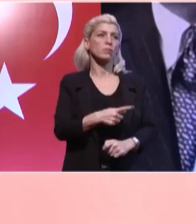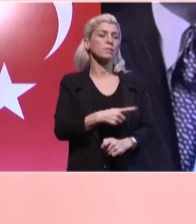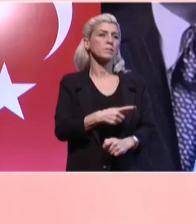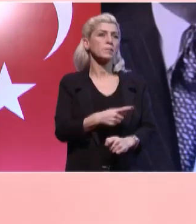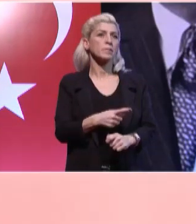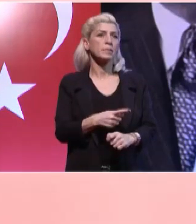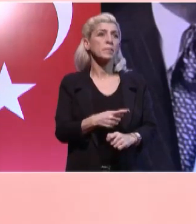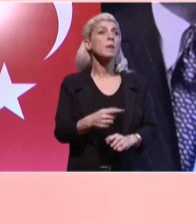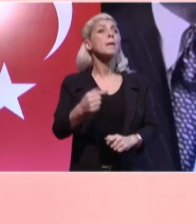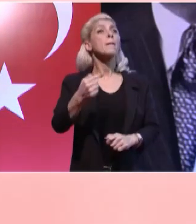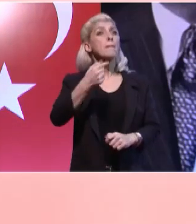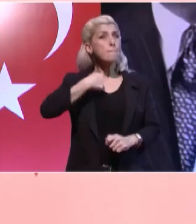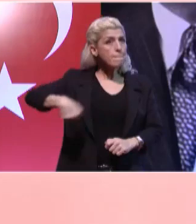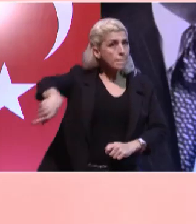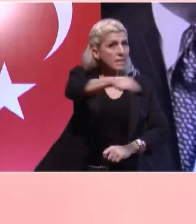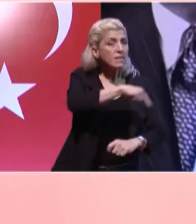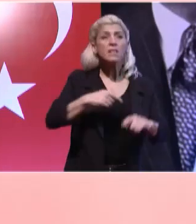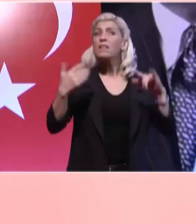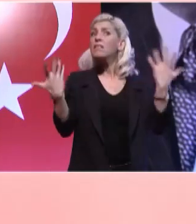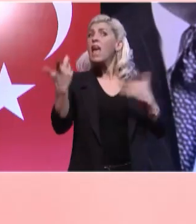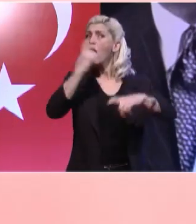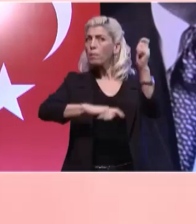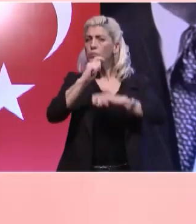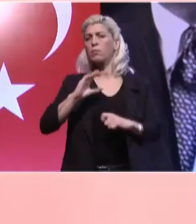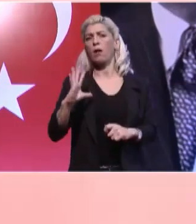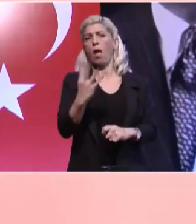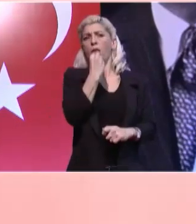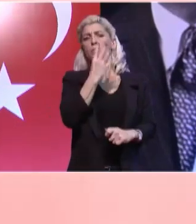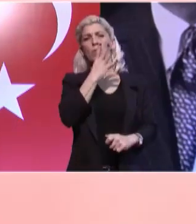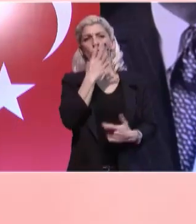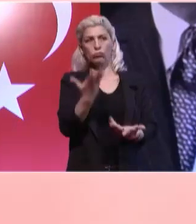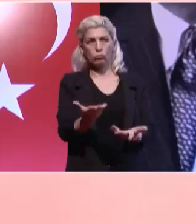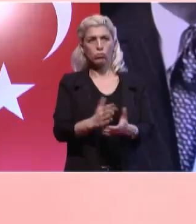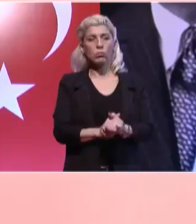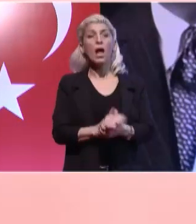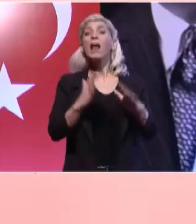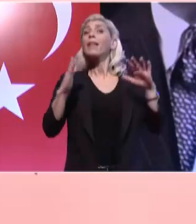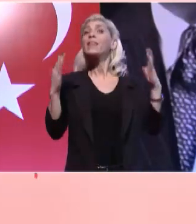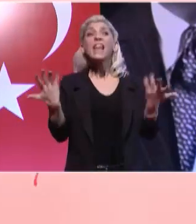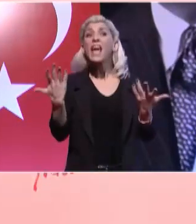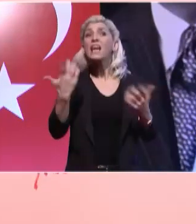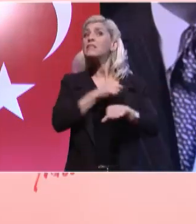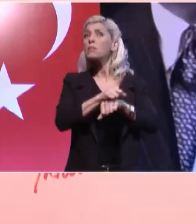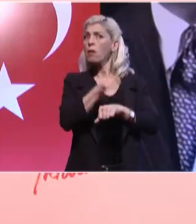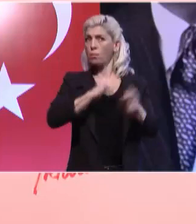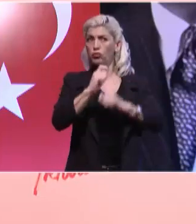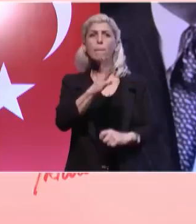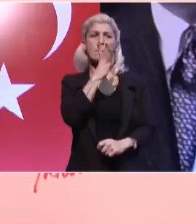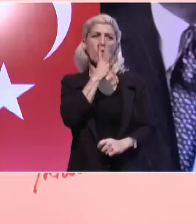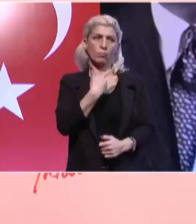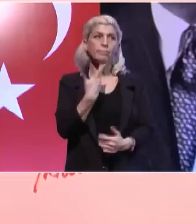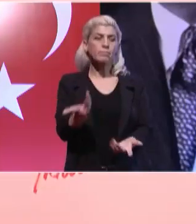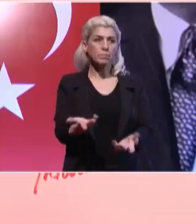Biz neyi nasıl yapacağımızı çok iyi biliyoruz. Neyi ne zaman yapacağımızı da çok iyi